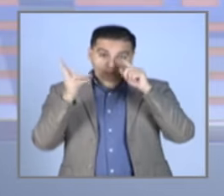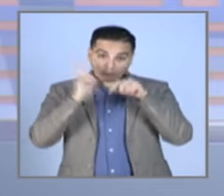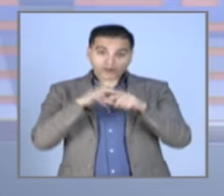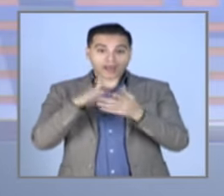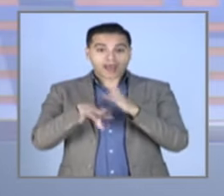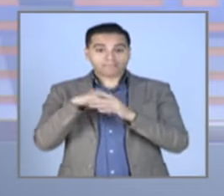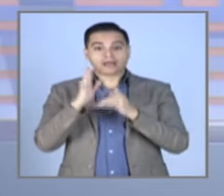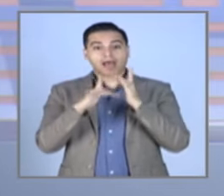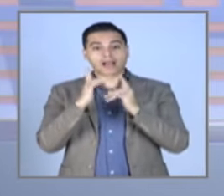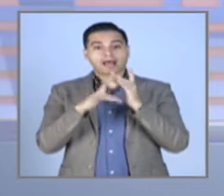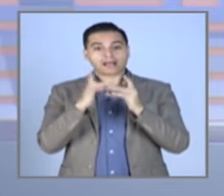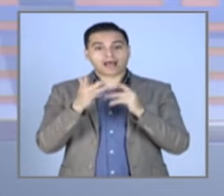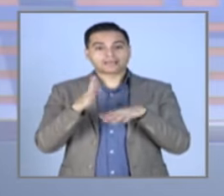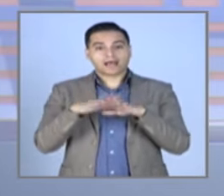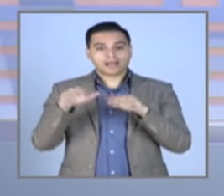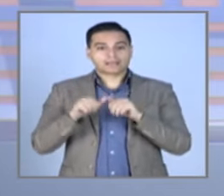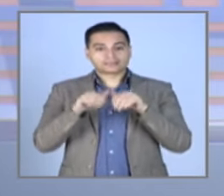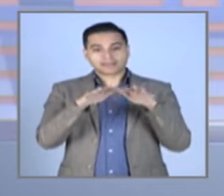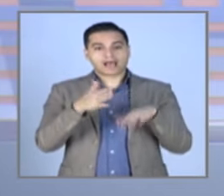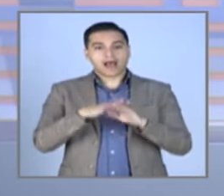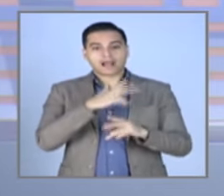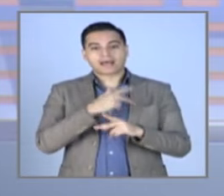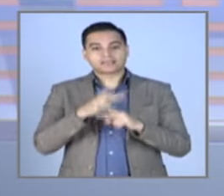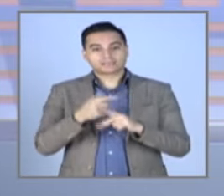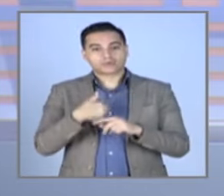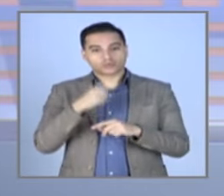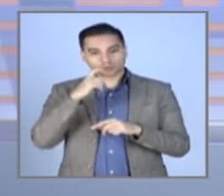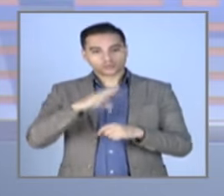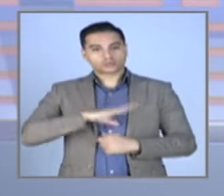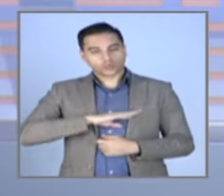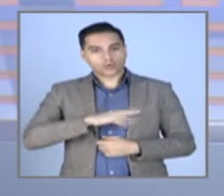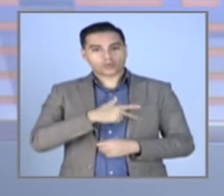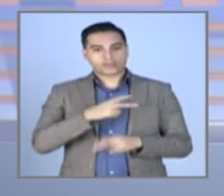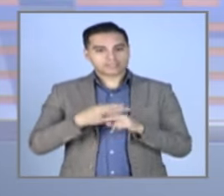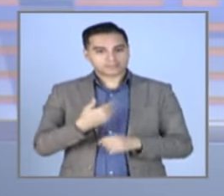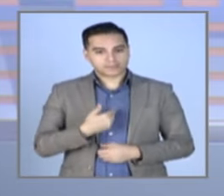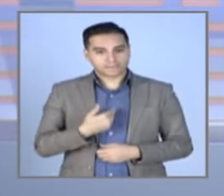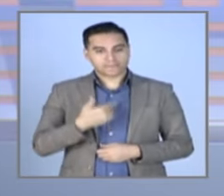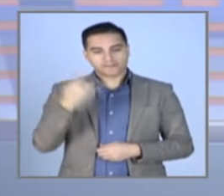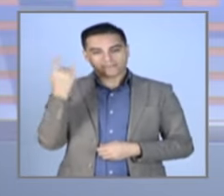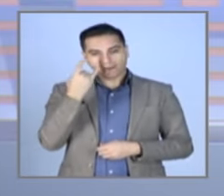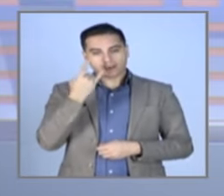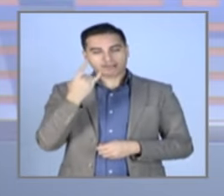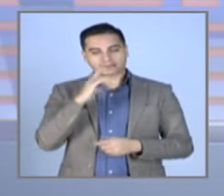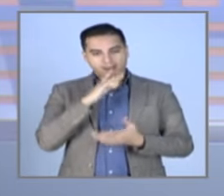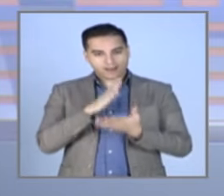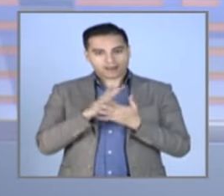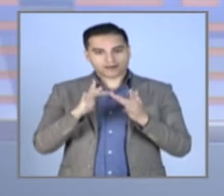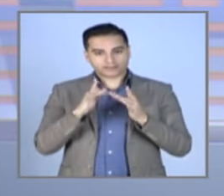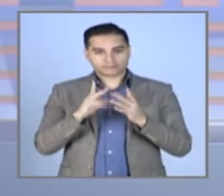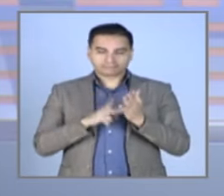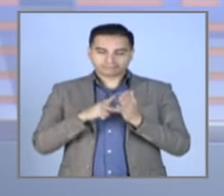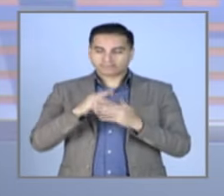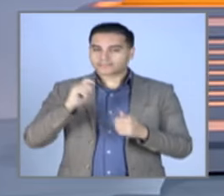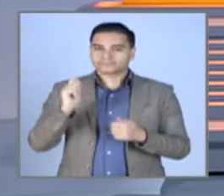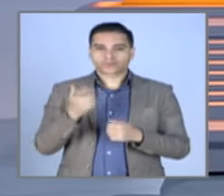كمان يعمل إعلانات طبعاً على اسمي، وبيستخدم اسمي بصورتي مباحث الإنترنت. الحقيقة خدوا